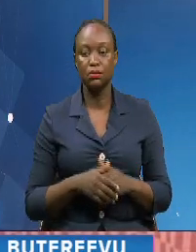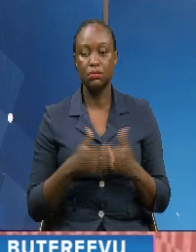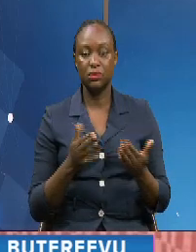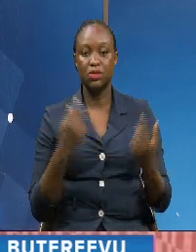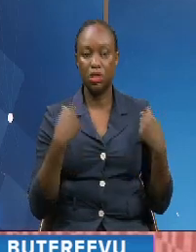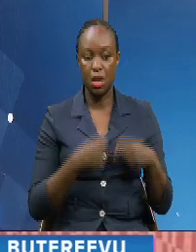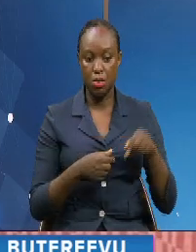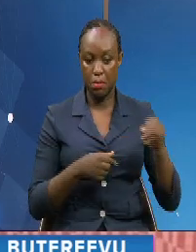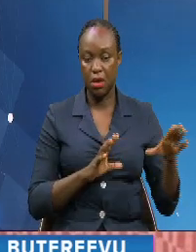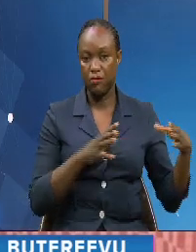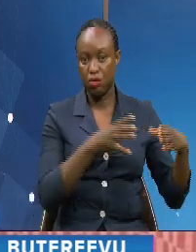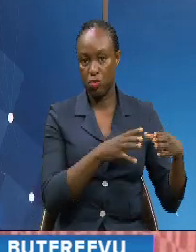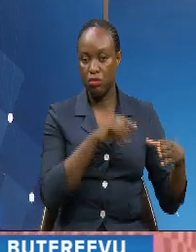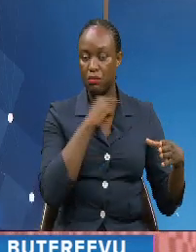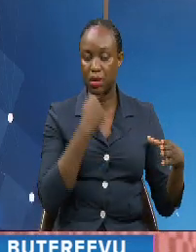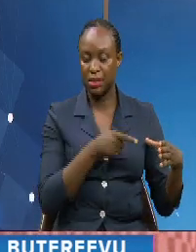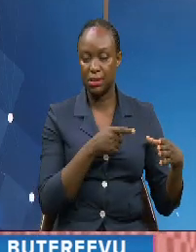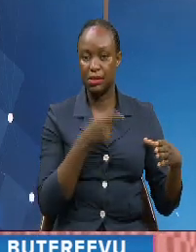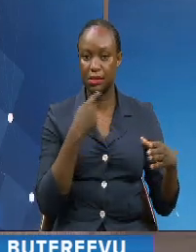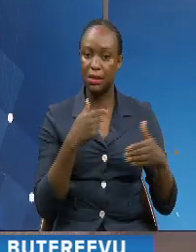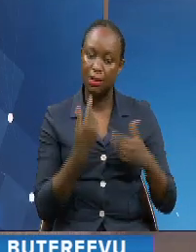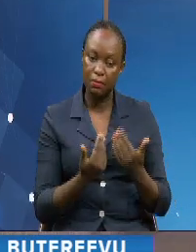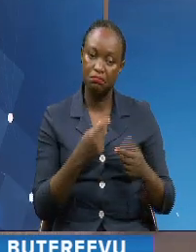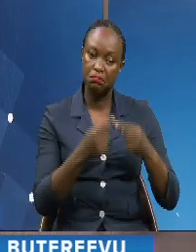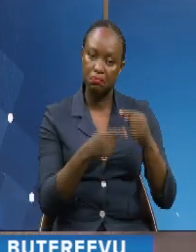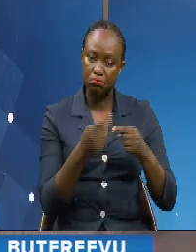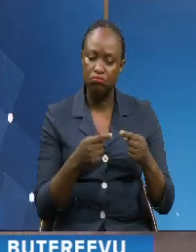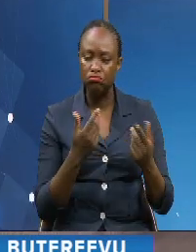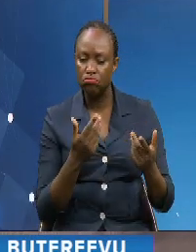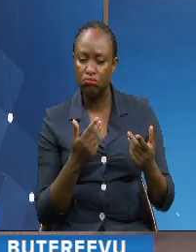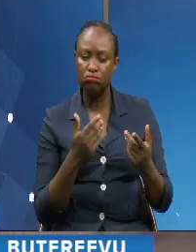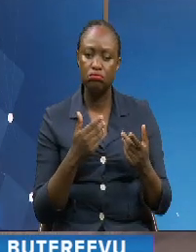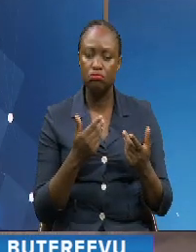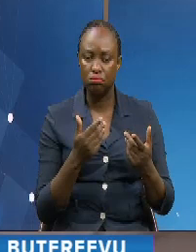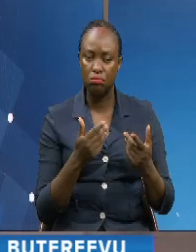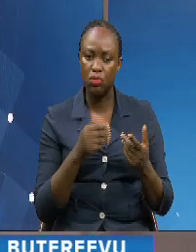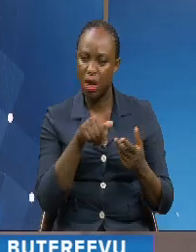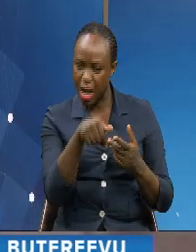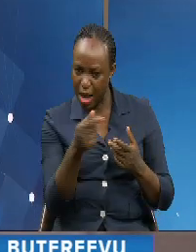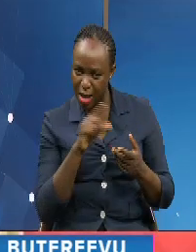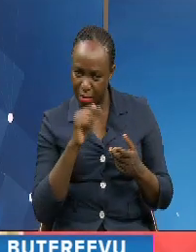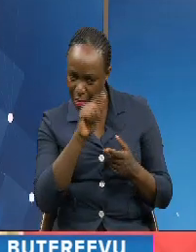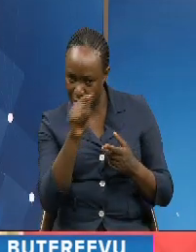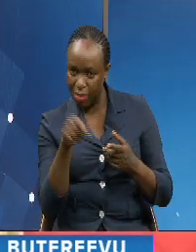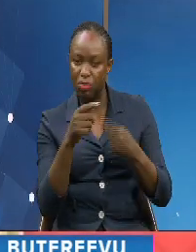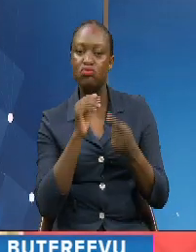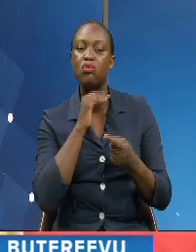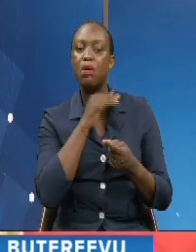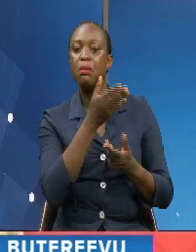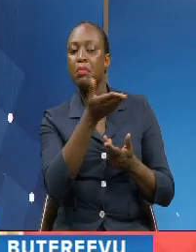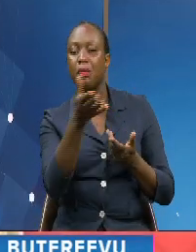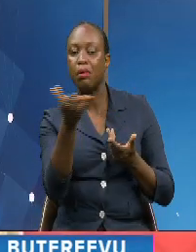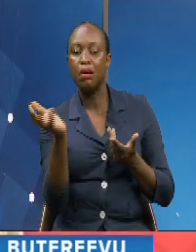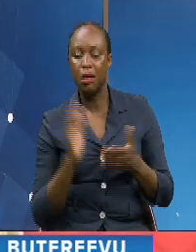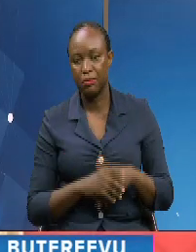bano Alan Kikwe ategeezezza nga bwe bakyagenda mu maaso n'okufuna okwemulugunya okuva mu basumba abalala. To us, we don't take this